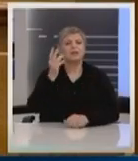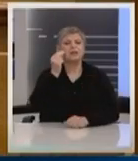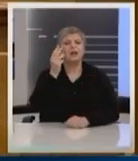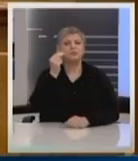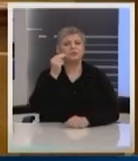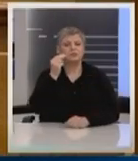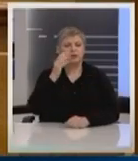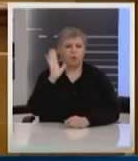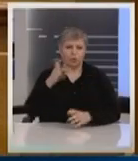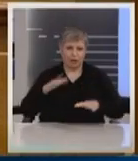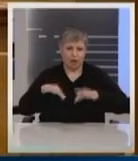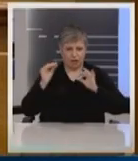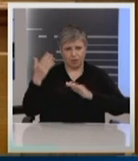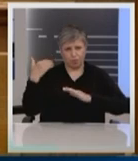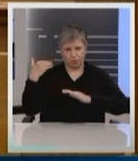τα Σκόπια.